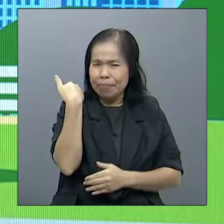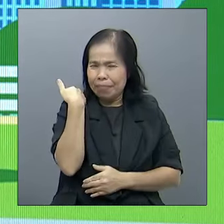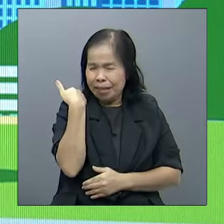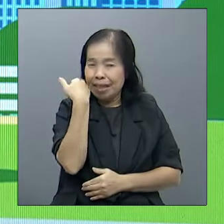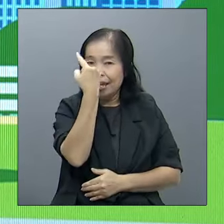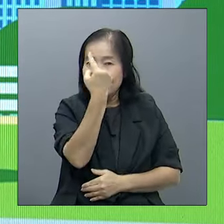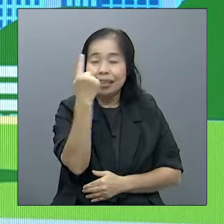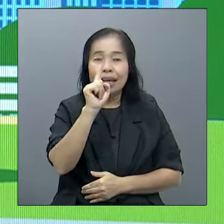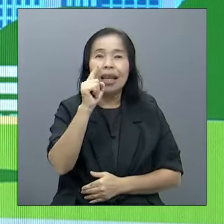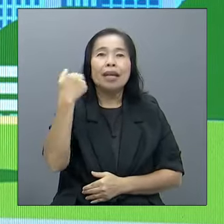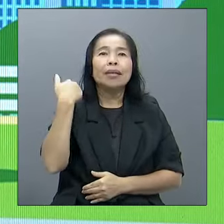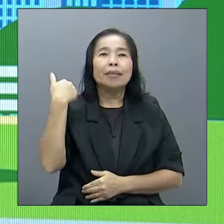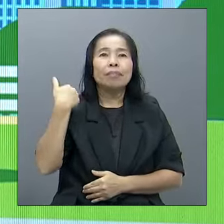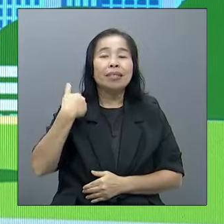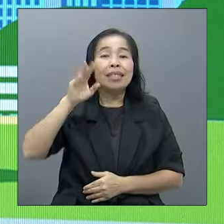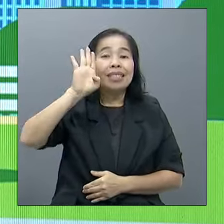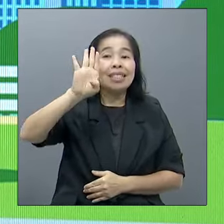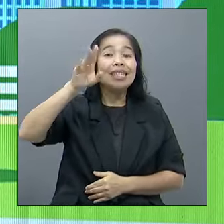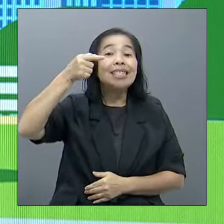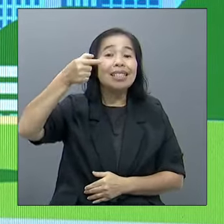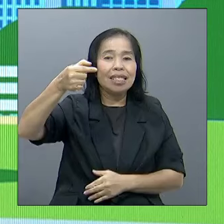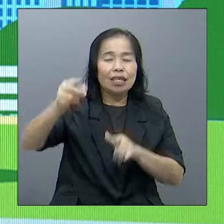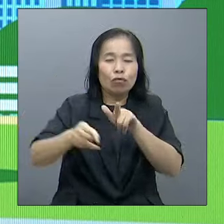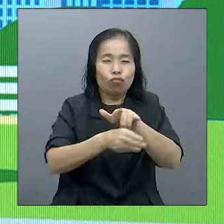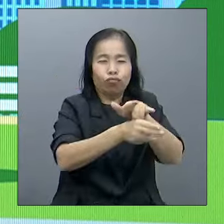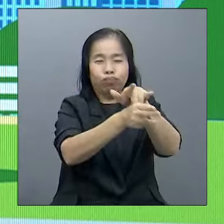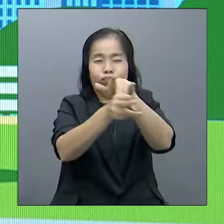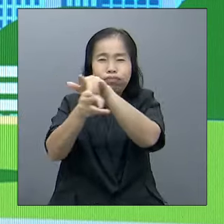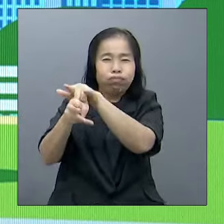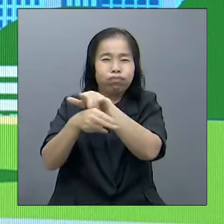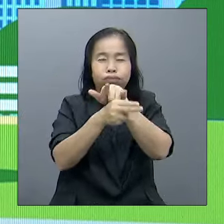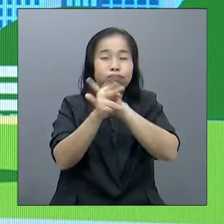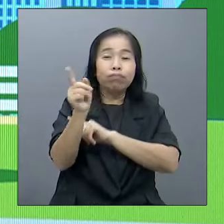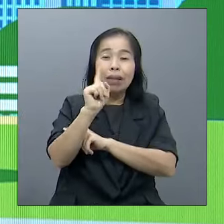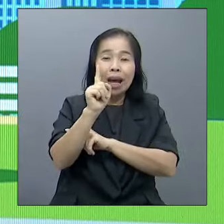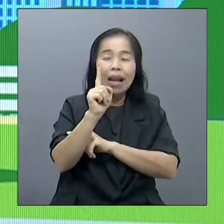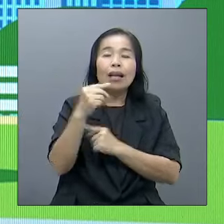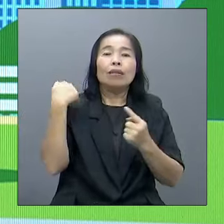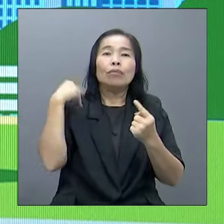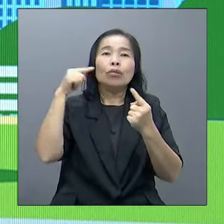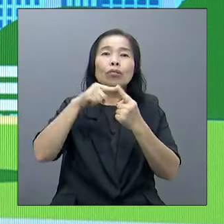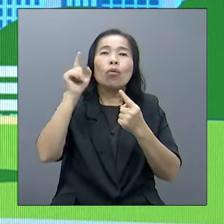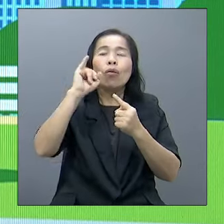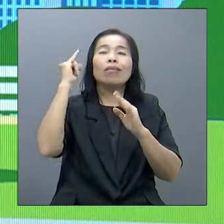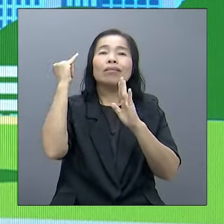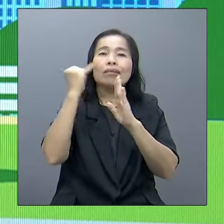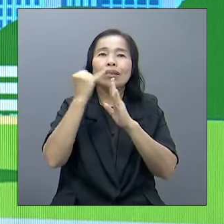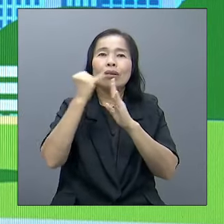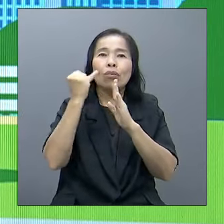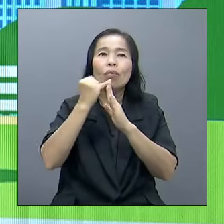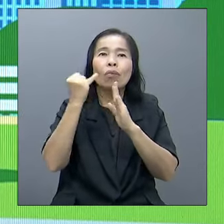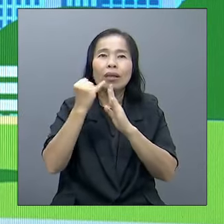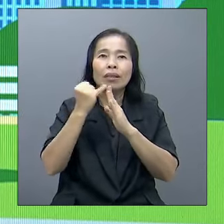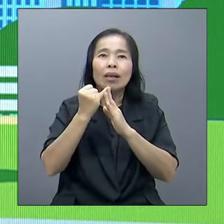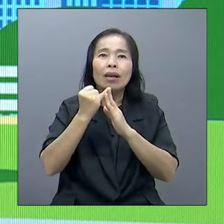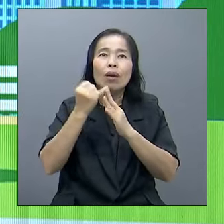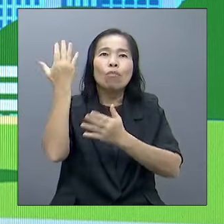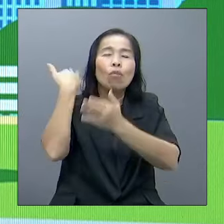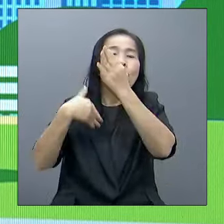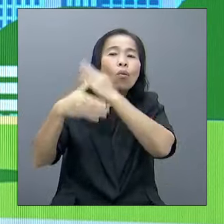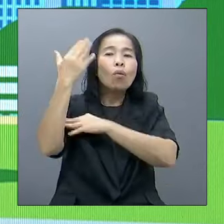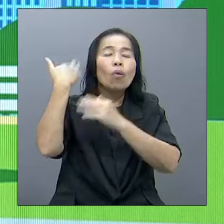มี 4G ค่ะสดมาจากที่งานพาคุณผู้ชมไปเที่ยวนะคะพระนครคีรีสดุดีจอมราชันมหัศจรรย์มรดกโลกค่ะที่เข